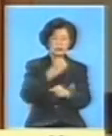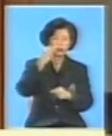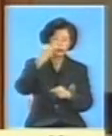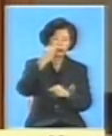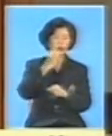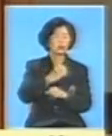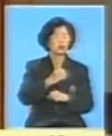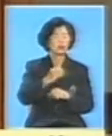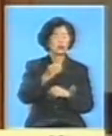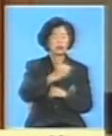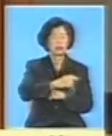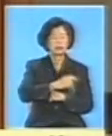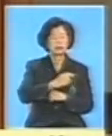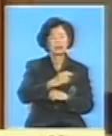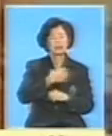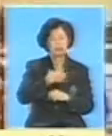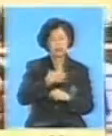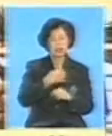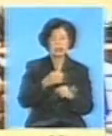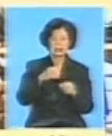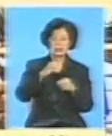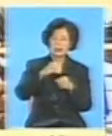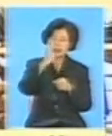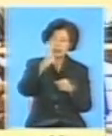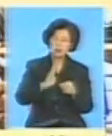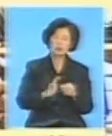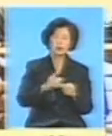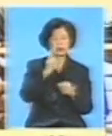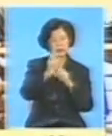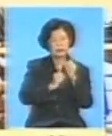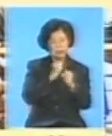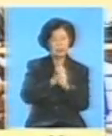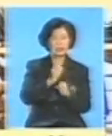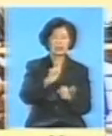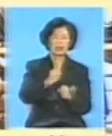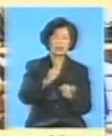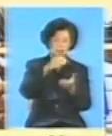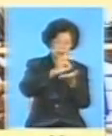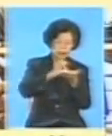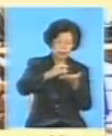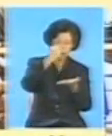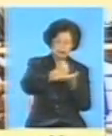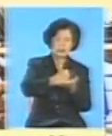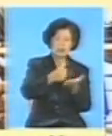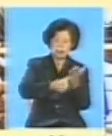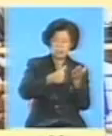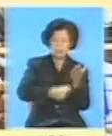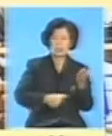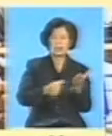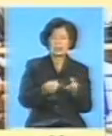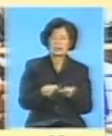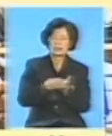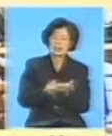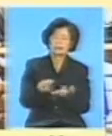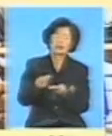พาะยิ่งกับอะไรต้องการเฉพาะฤดูกาลอะไรเป็นหลายปีก็ขึ้นทะเบียนเสียภาษีเสียค่าดำเนินการวันนี้ลดทุ